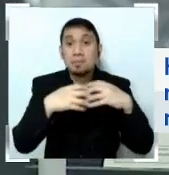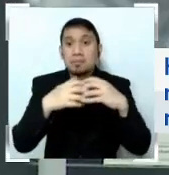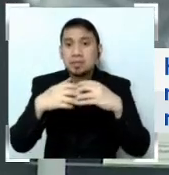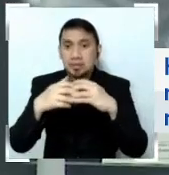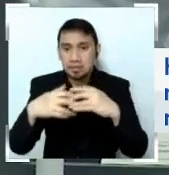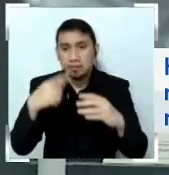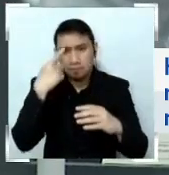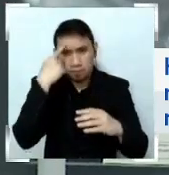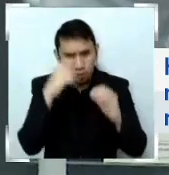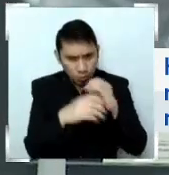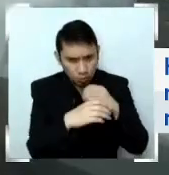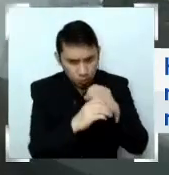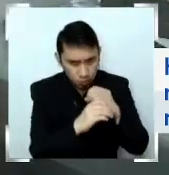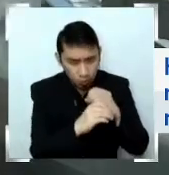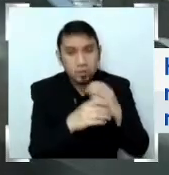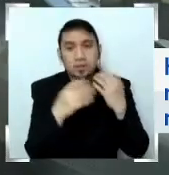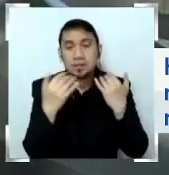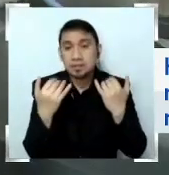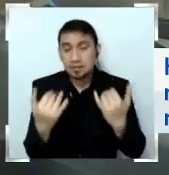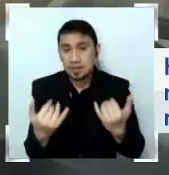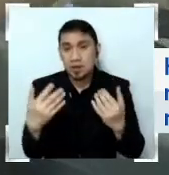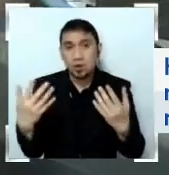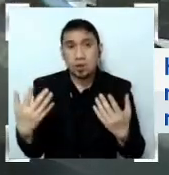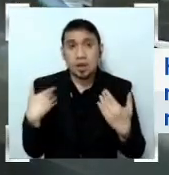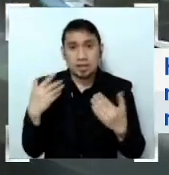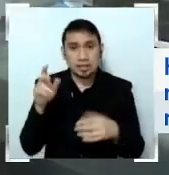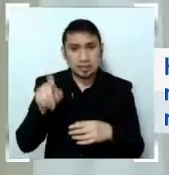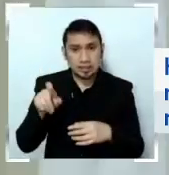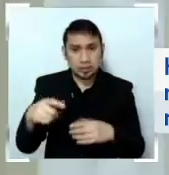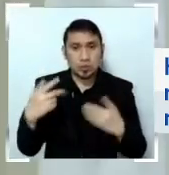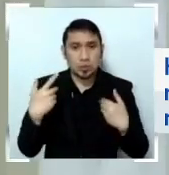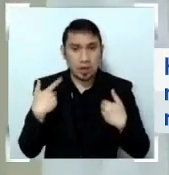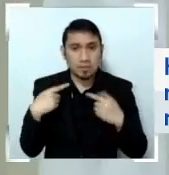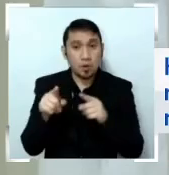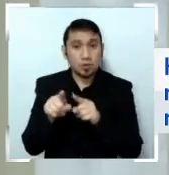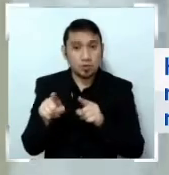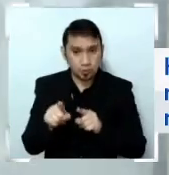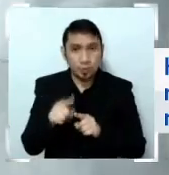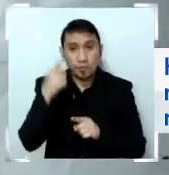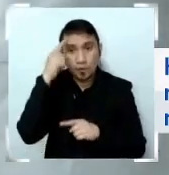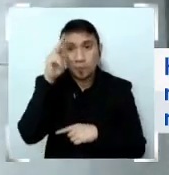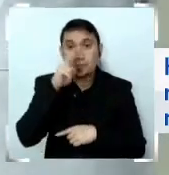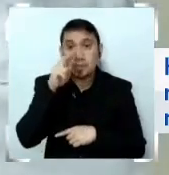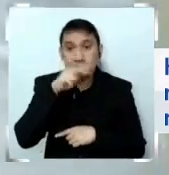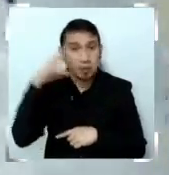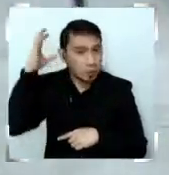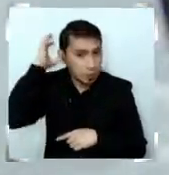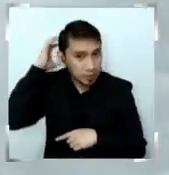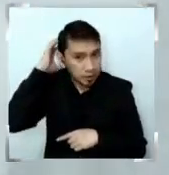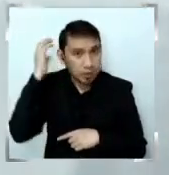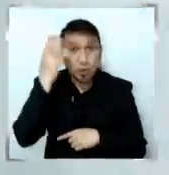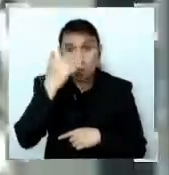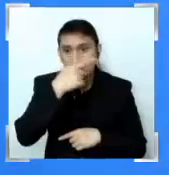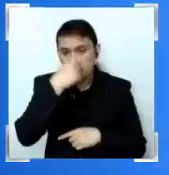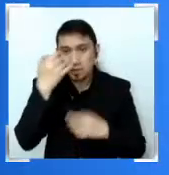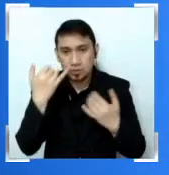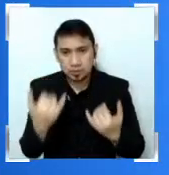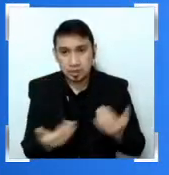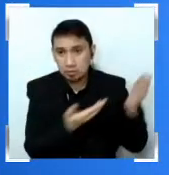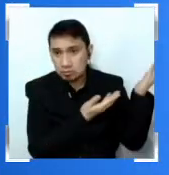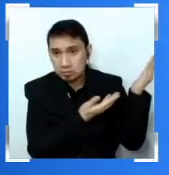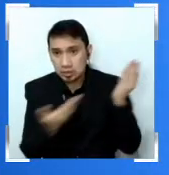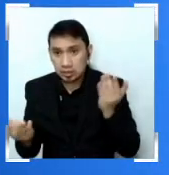din maglagay ng pasilidad sa Visayas at Mindanao dahil sa ngayon, dinadala pa ang mga specimen sa Metro Manila. Doon